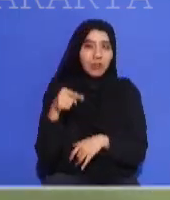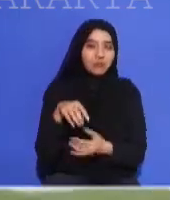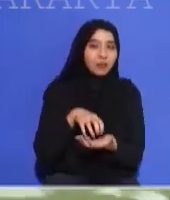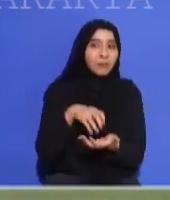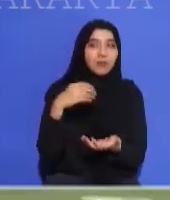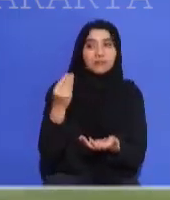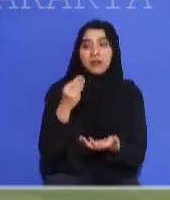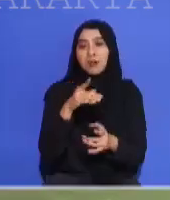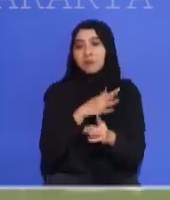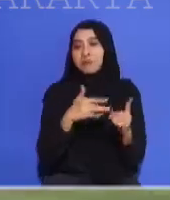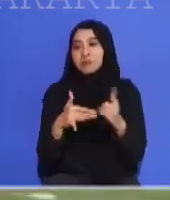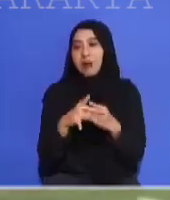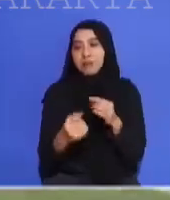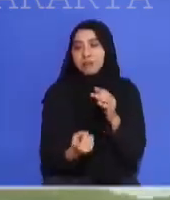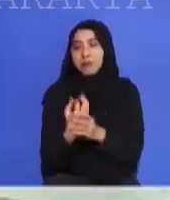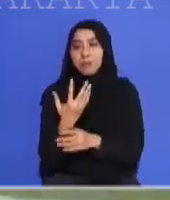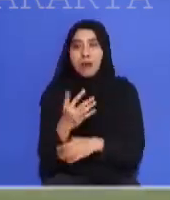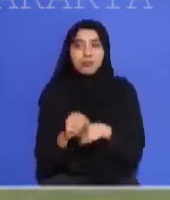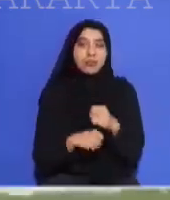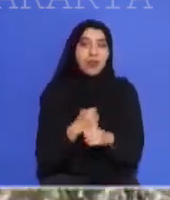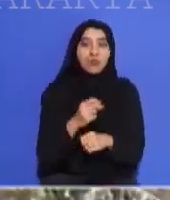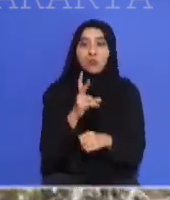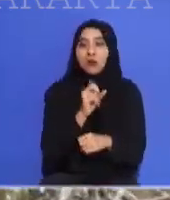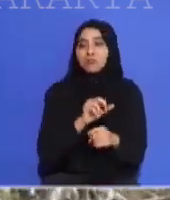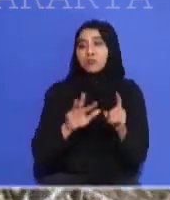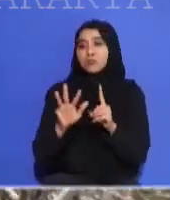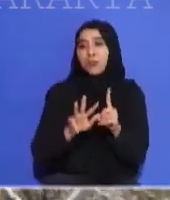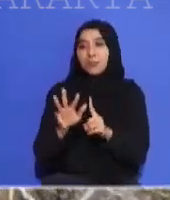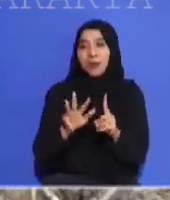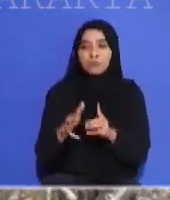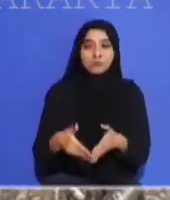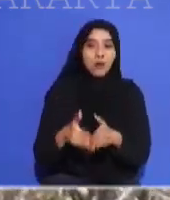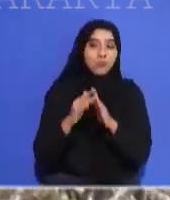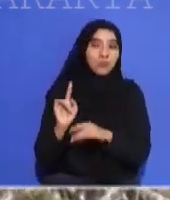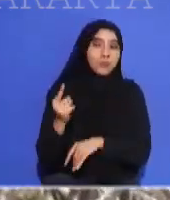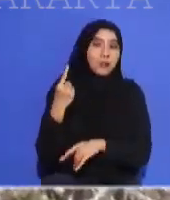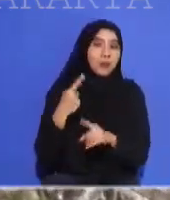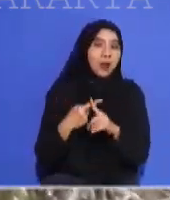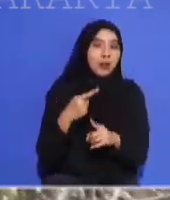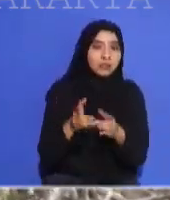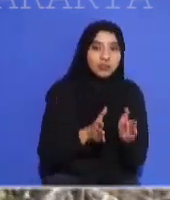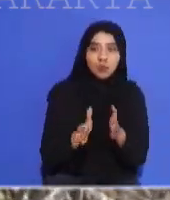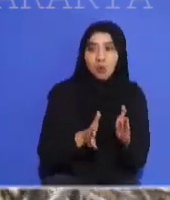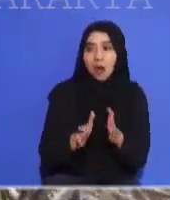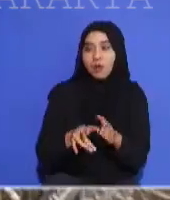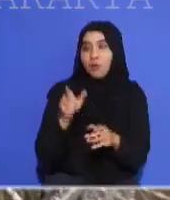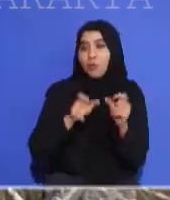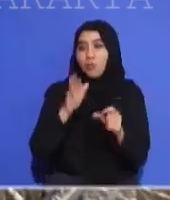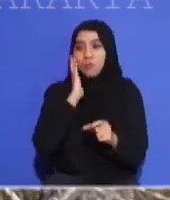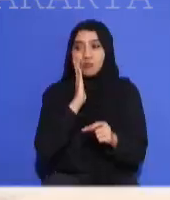warga ingkang dipun mekaraken kawit taun 2019 ingkang salajengipun dipun kemunah dening para wiranem ing laladan